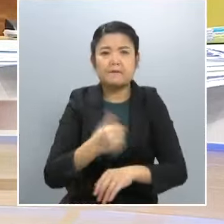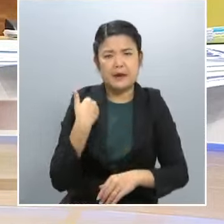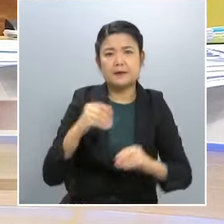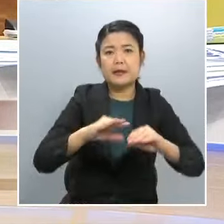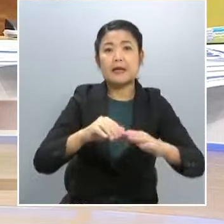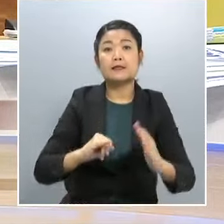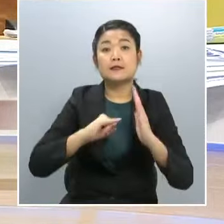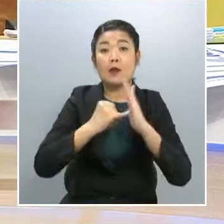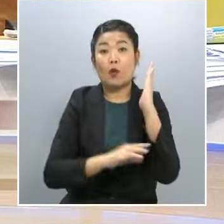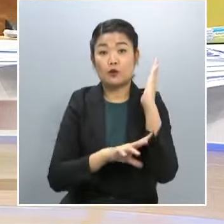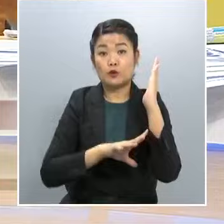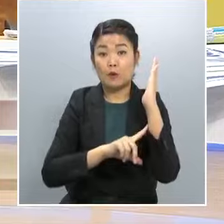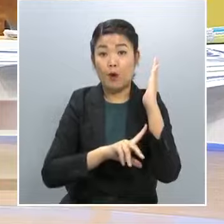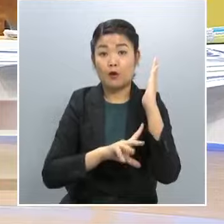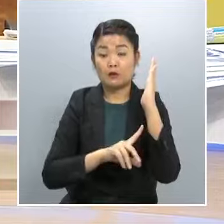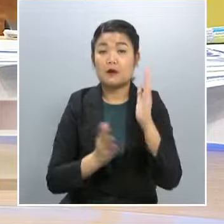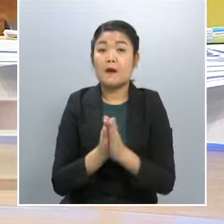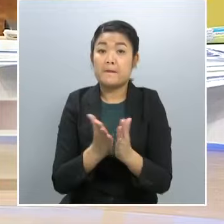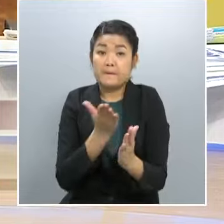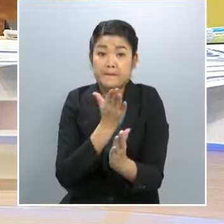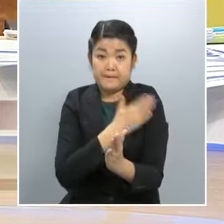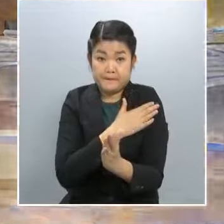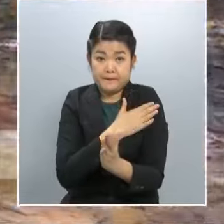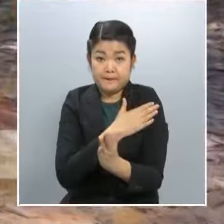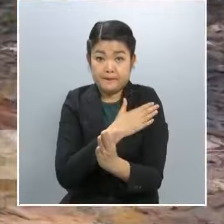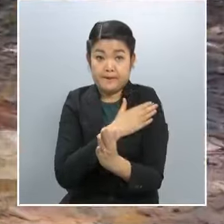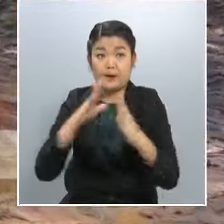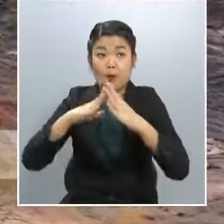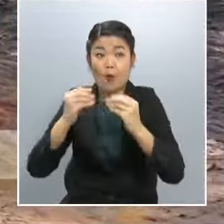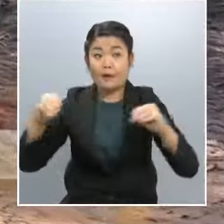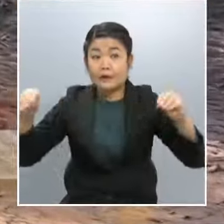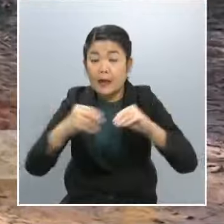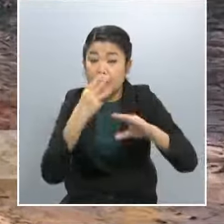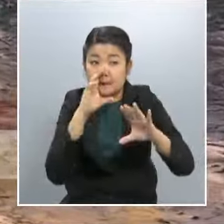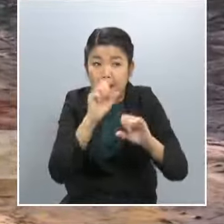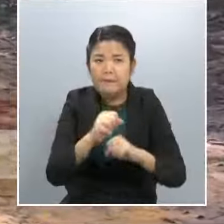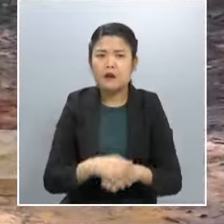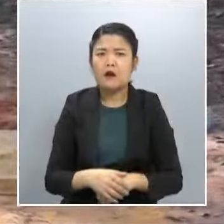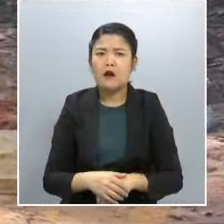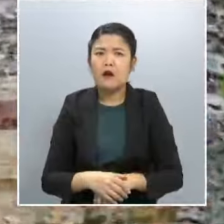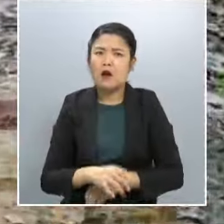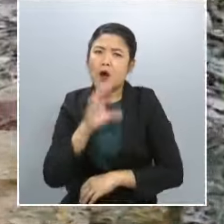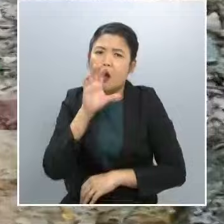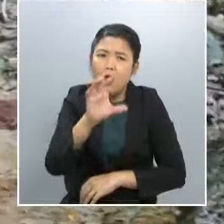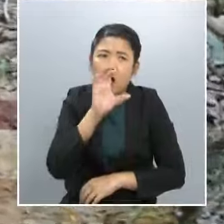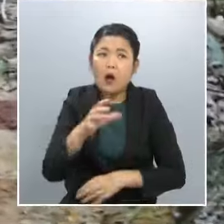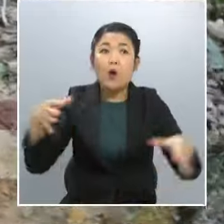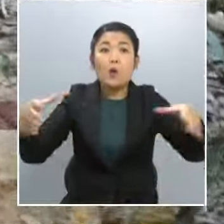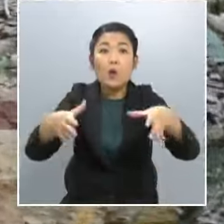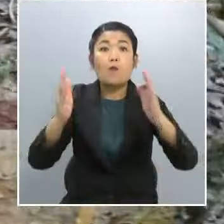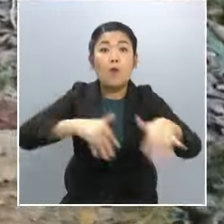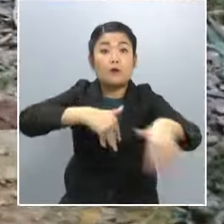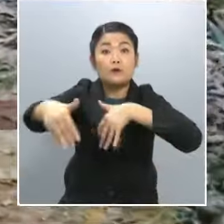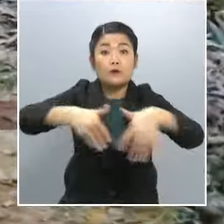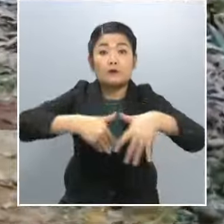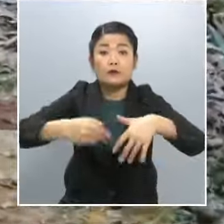พรที่พระที่วัดในละแวกนั้นไปพบเสียงโวยวายของชาวโรฮิงญาใน